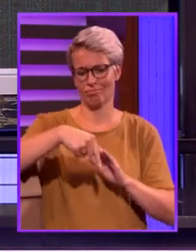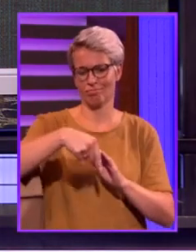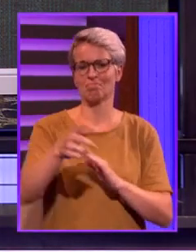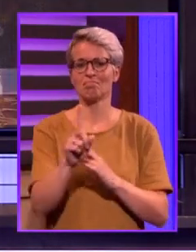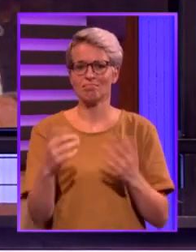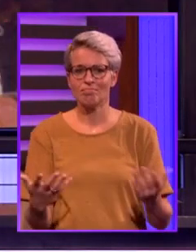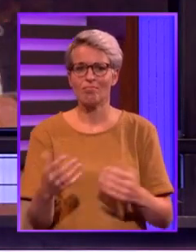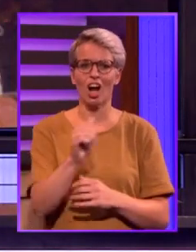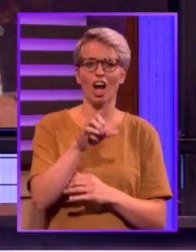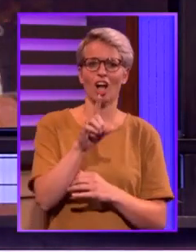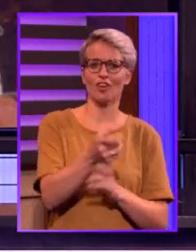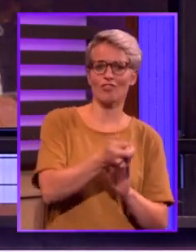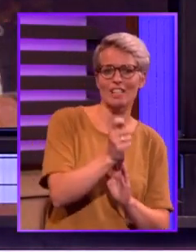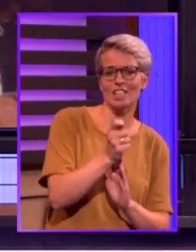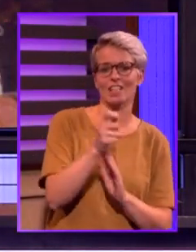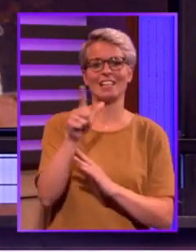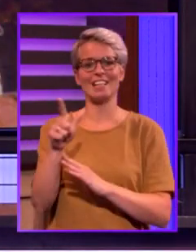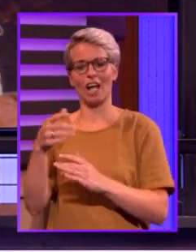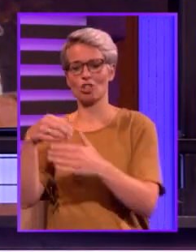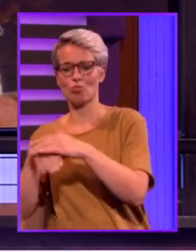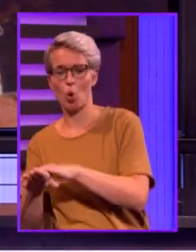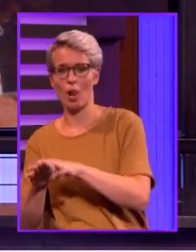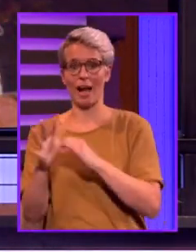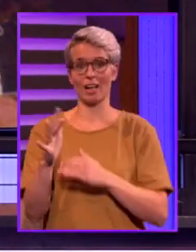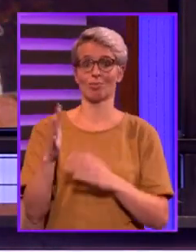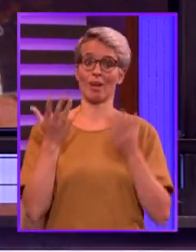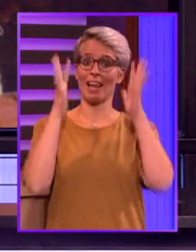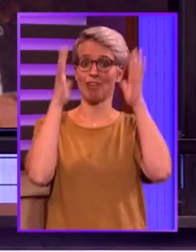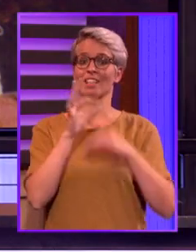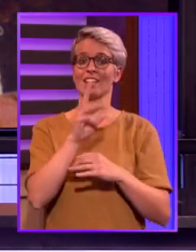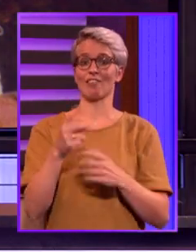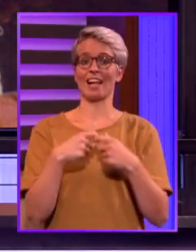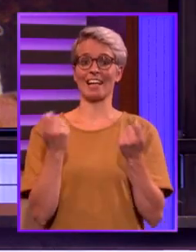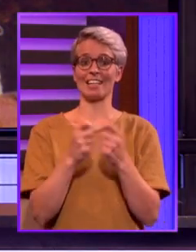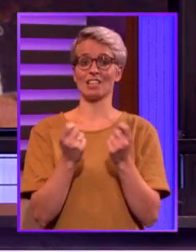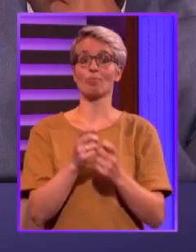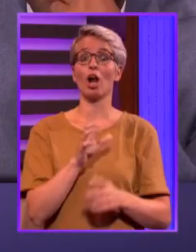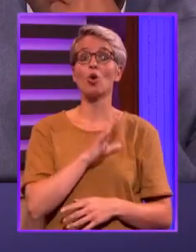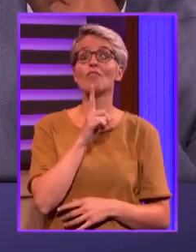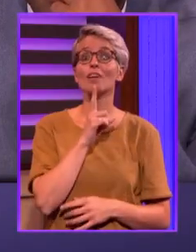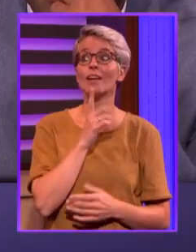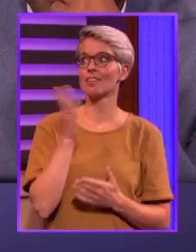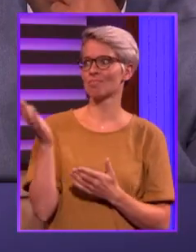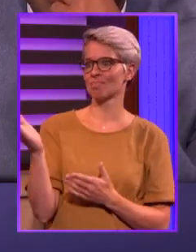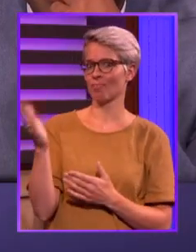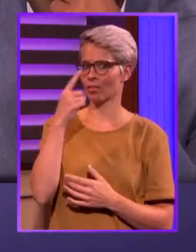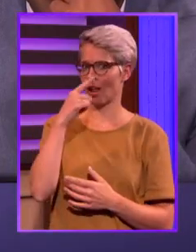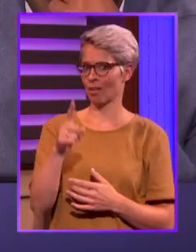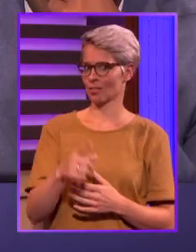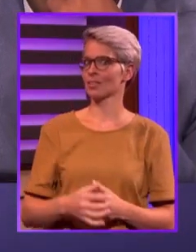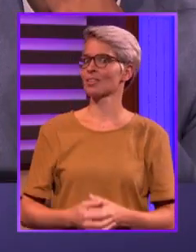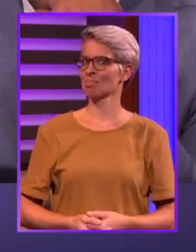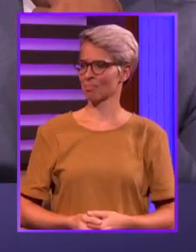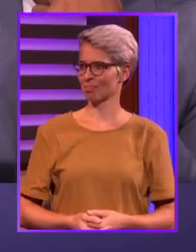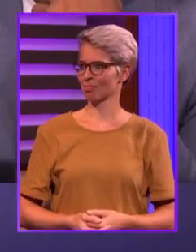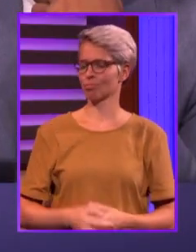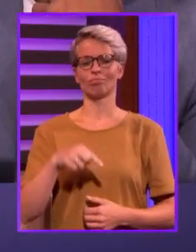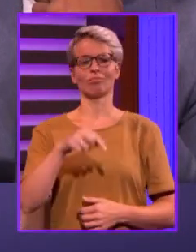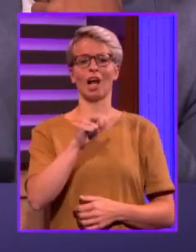Allemaal begonnen ze eigenlijk als vlees geworden televisiegids. Vergeet ook vooral dit enorme talent niet. Dit is de AVRO op Nederland